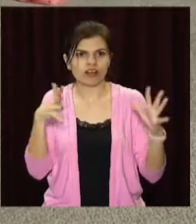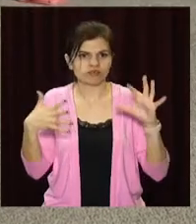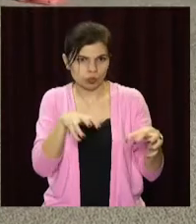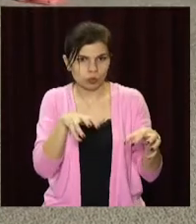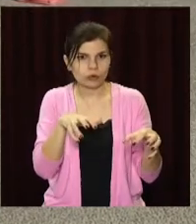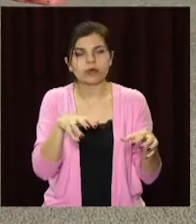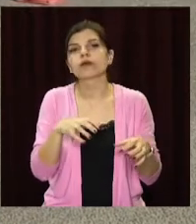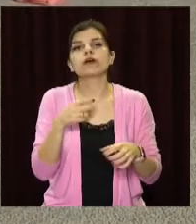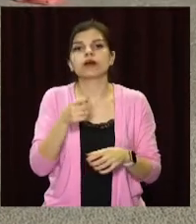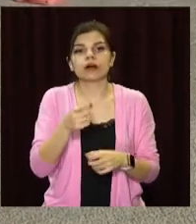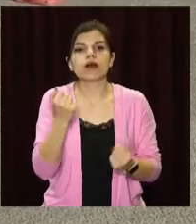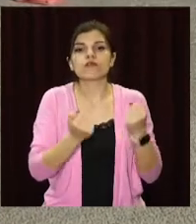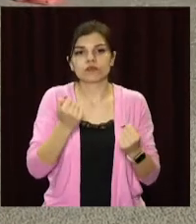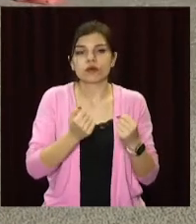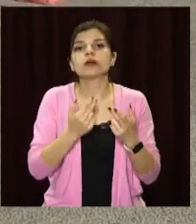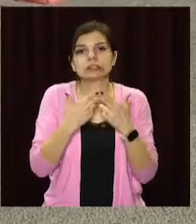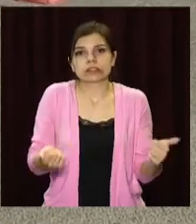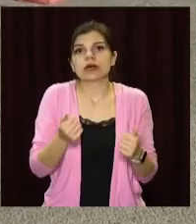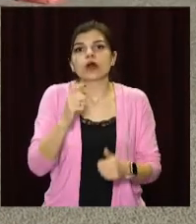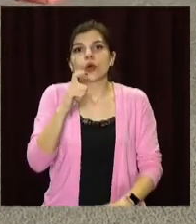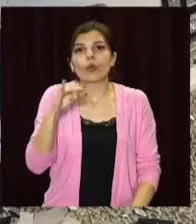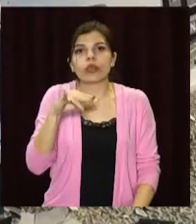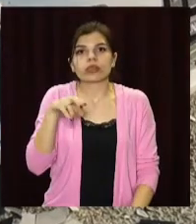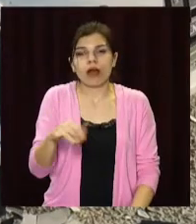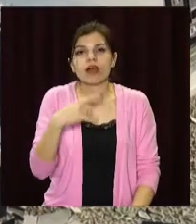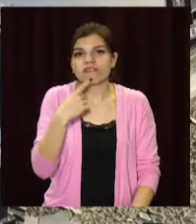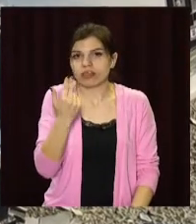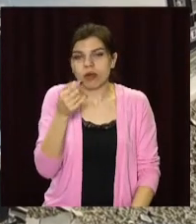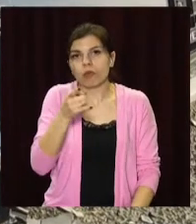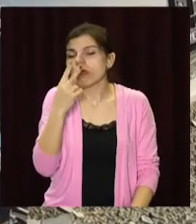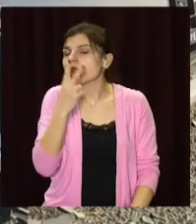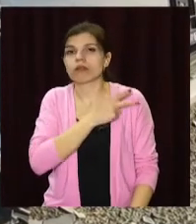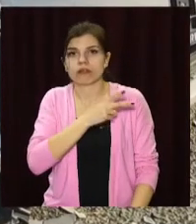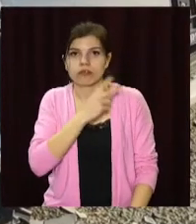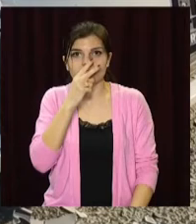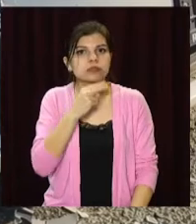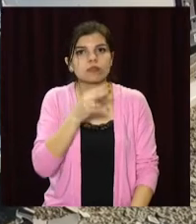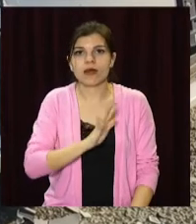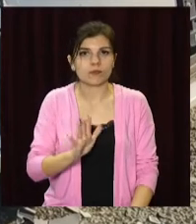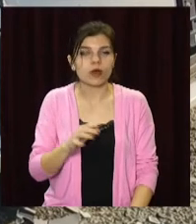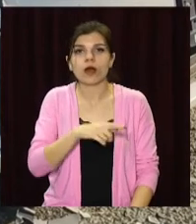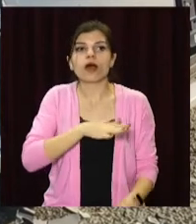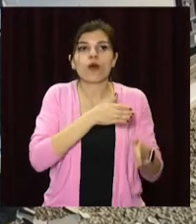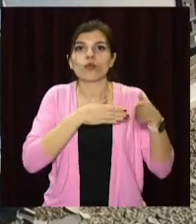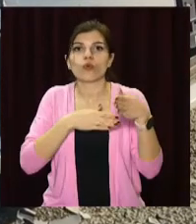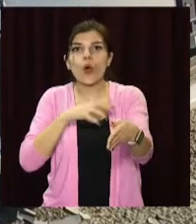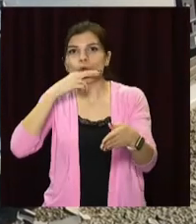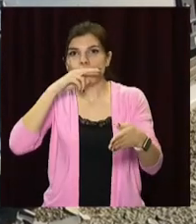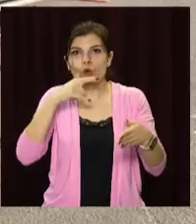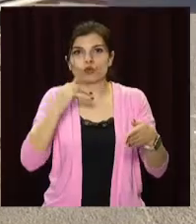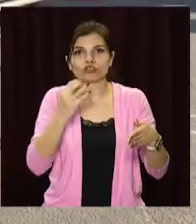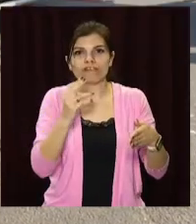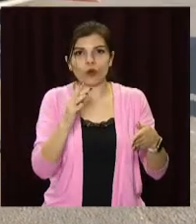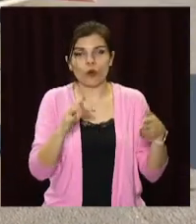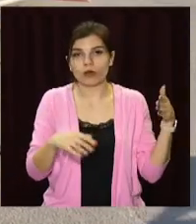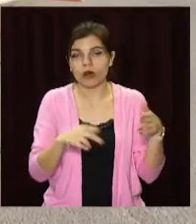пошкоджені. Кермувальник Hyundai визнав свою провину, каже, не побачив машину, яка рухалася вулицею Грушевського. За